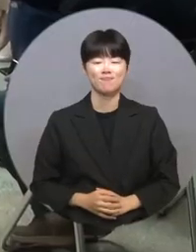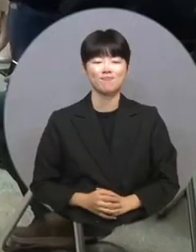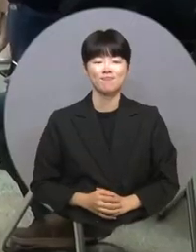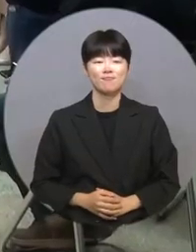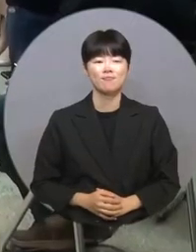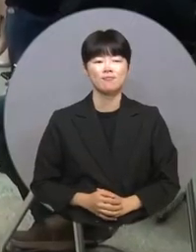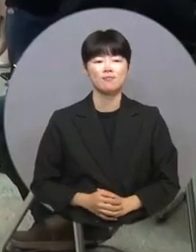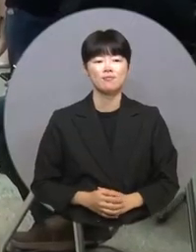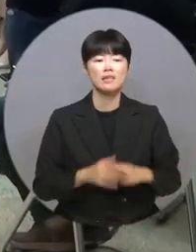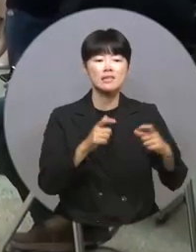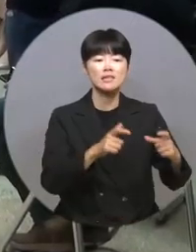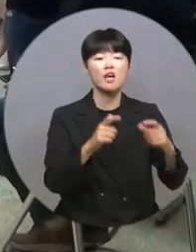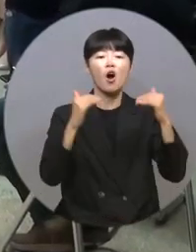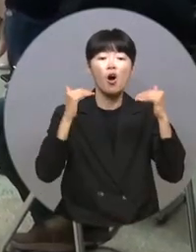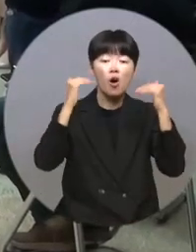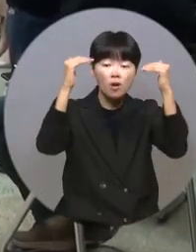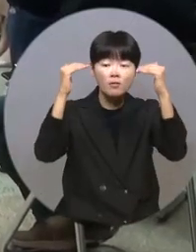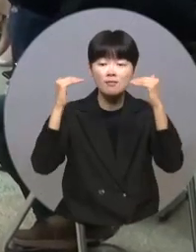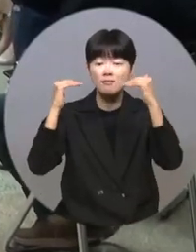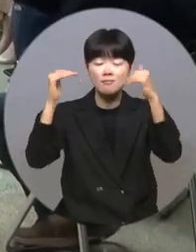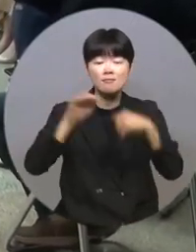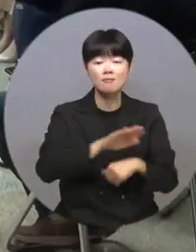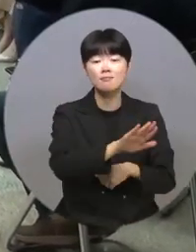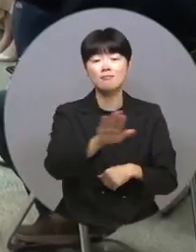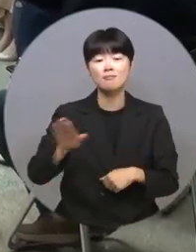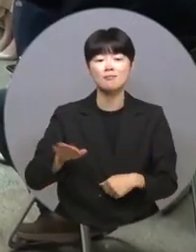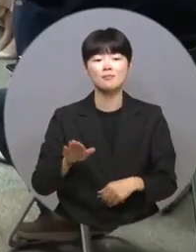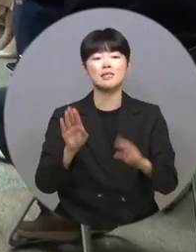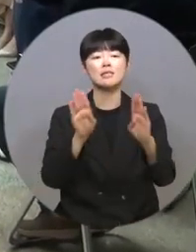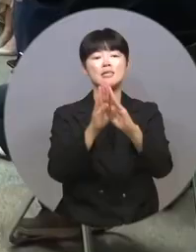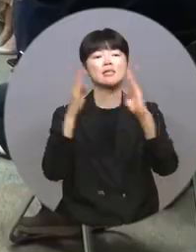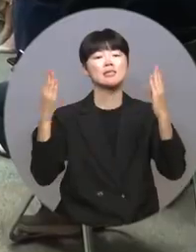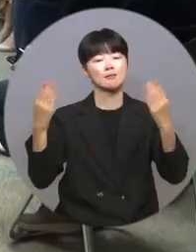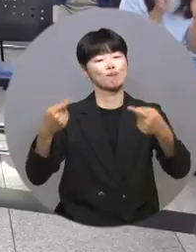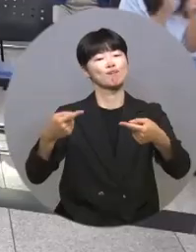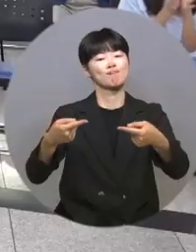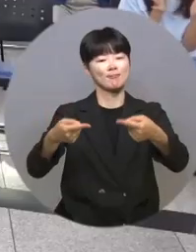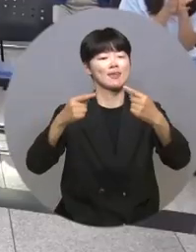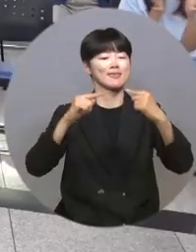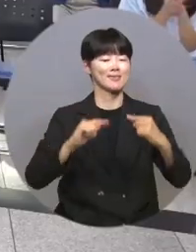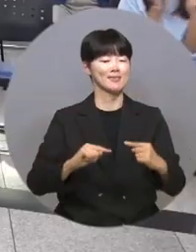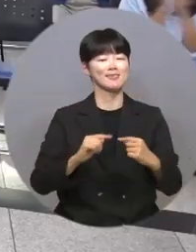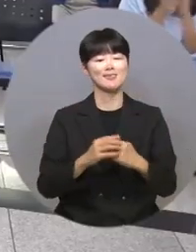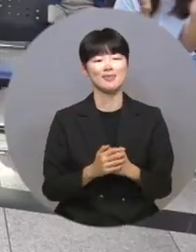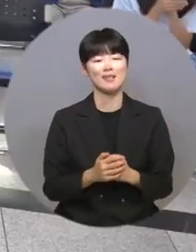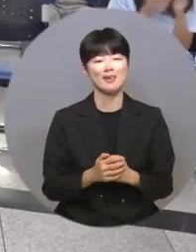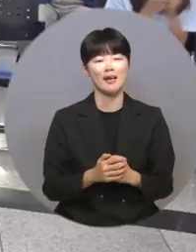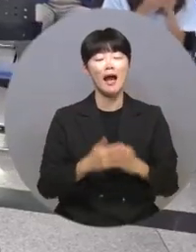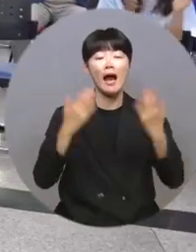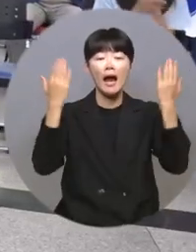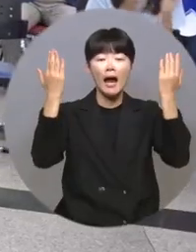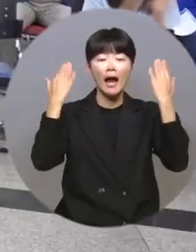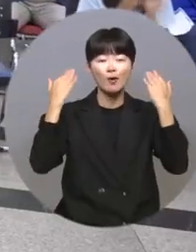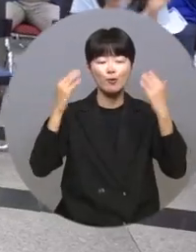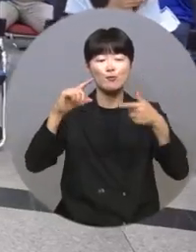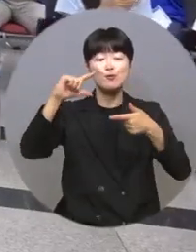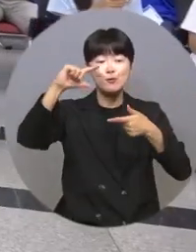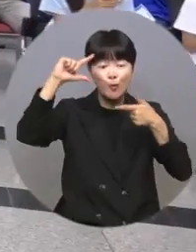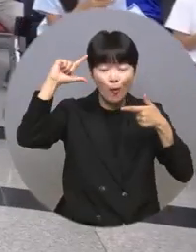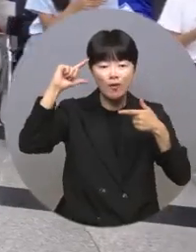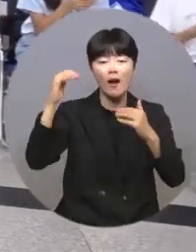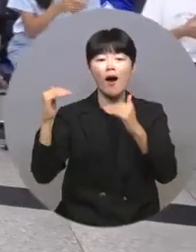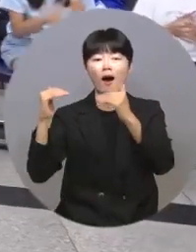지역의 어른들도 개교식에 참석해 학생들을 응원하고 지지했습니다. 학교의 주인공들이 어른들